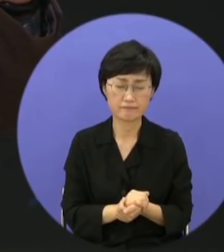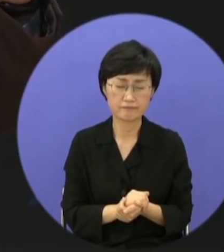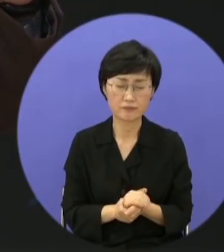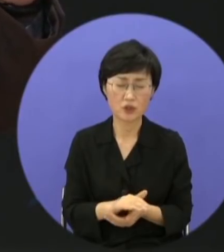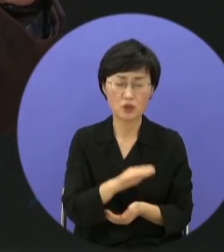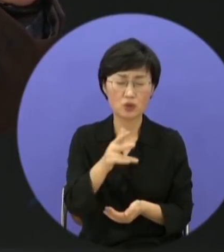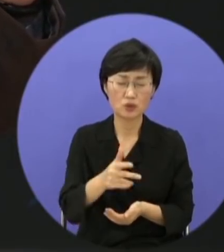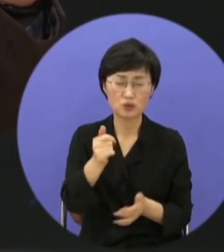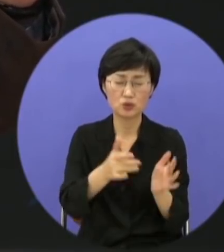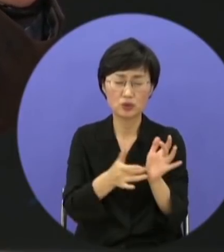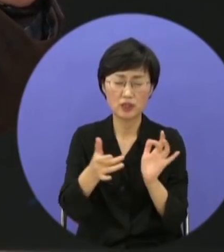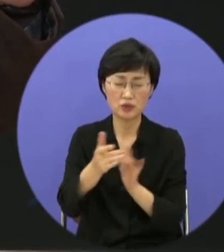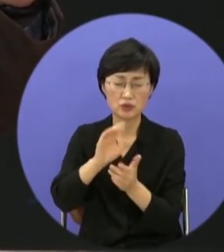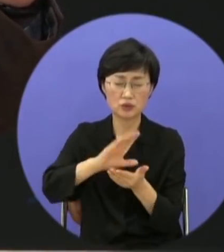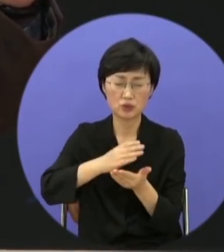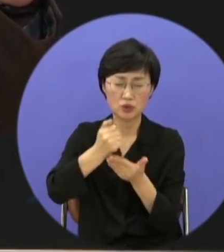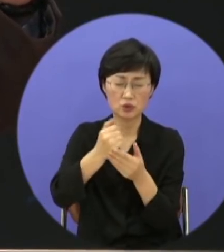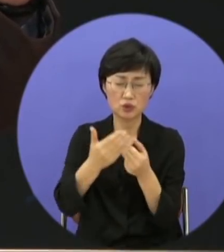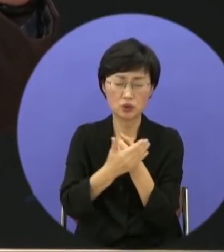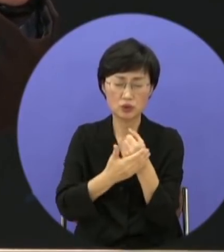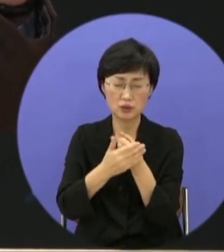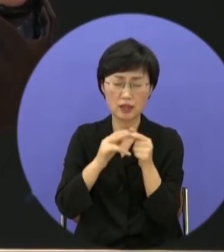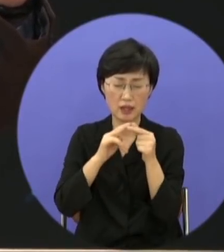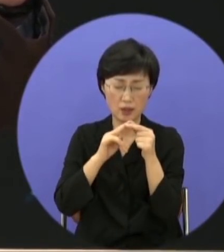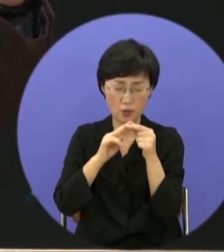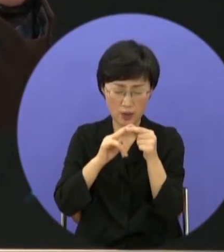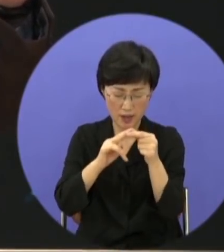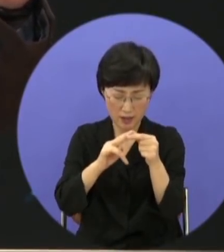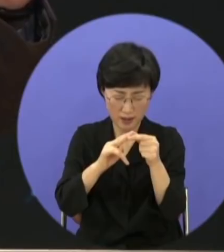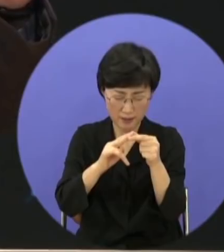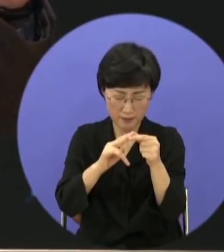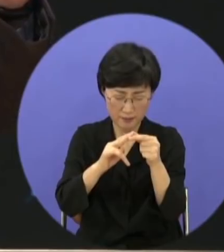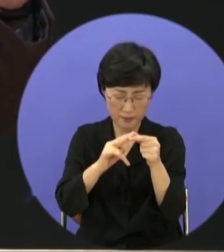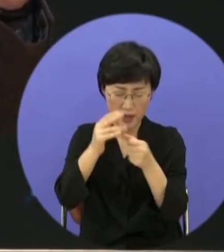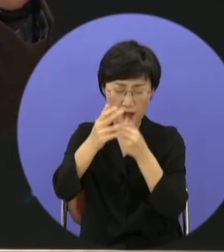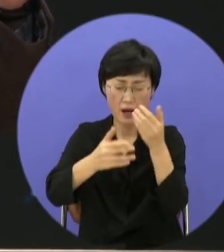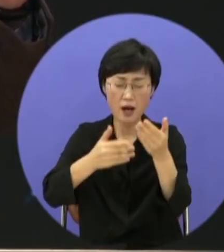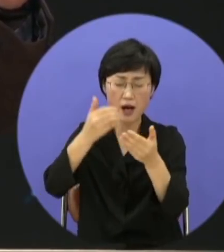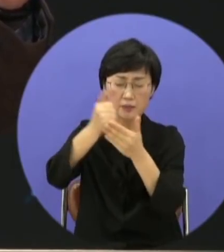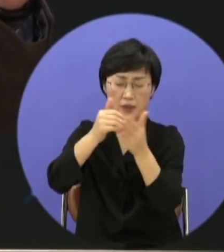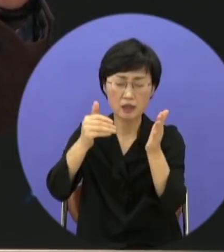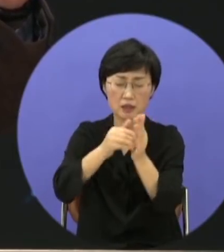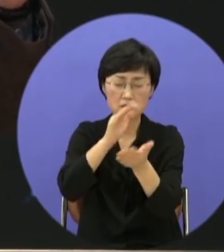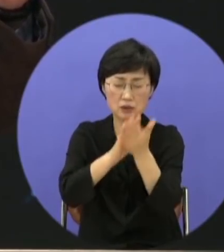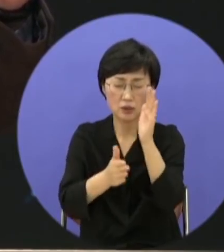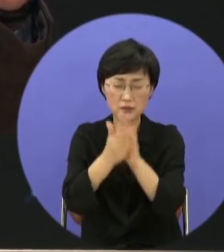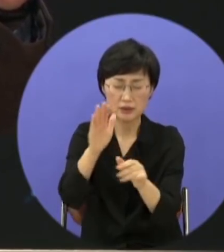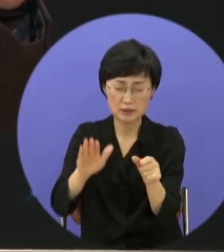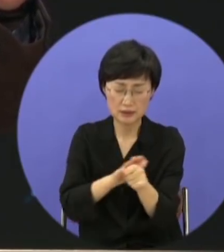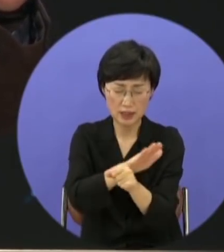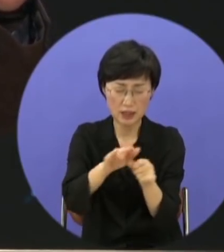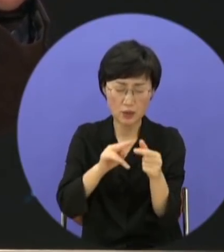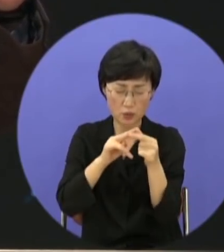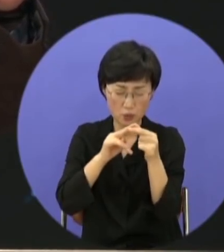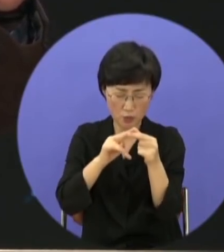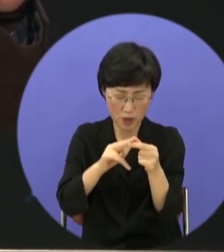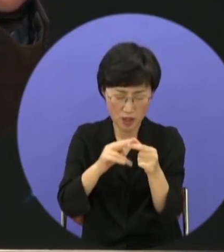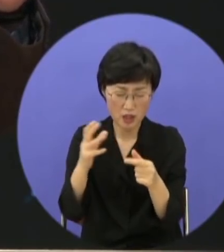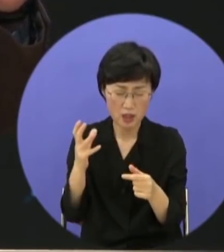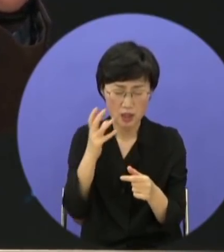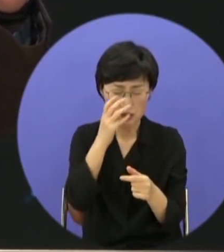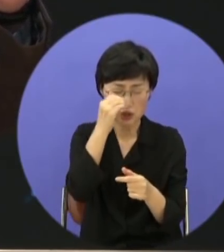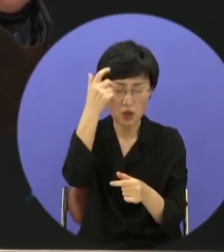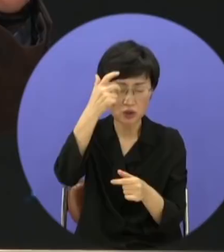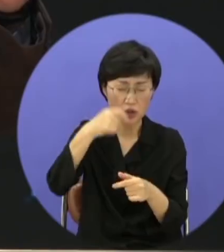우리 주 예수 그리스도의 은혜와 the grace of our Lord Jesus Christ, 하나님의 무한하신 사랑하심과 the great and limitless 성령님의 love of